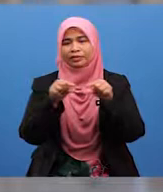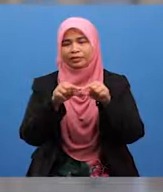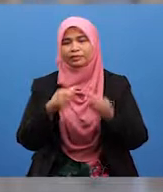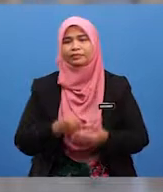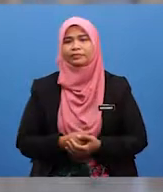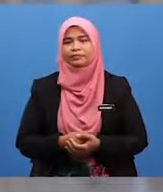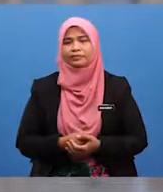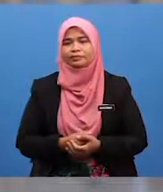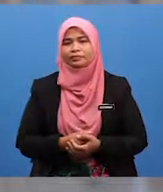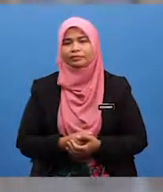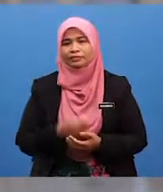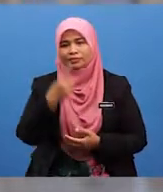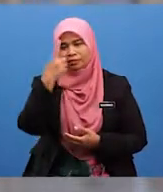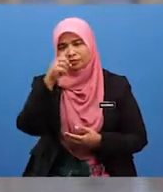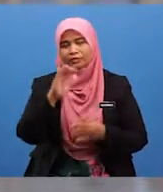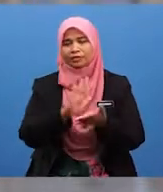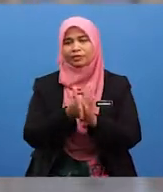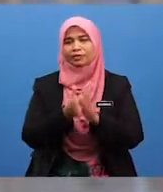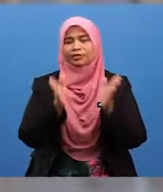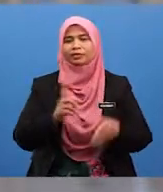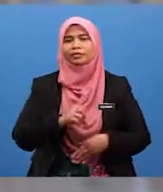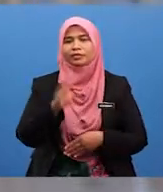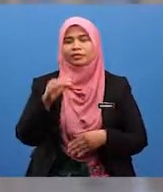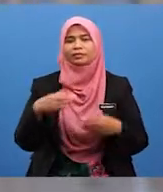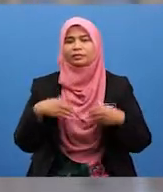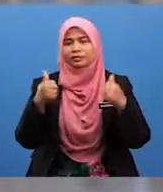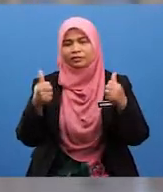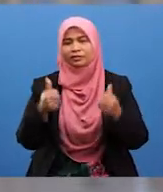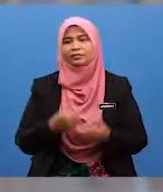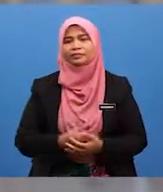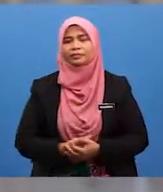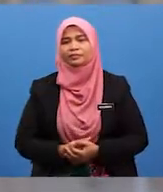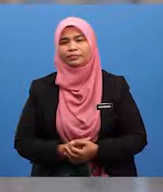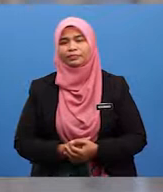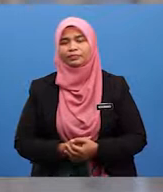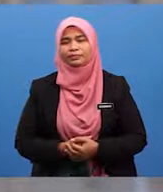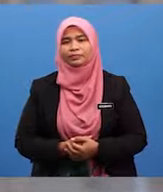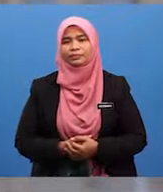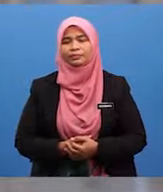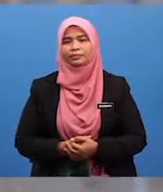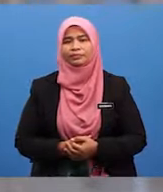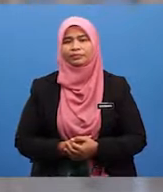menjadi Muslim yang hebat dan disayangi Allah SWT.